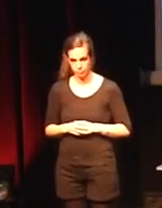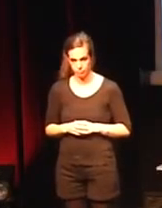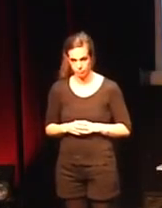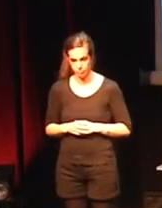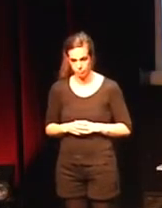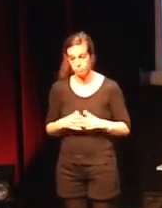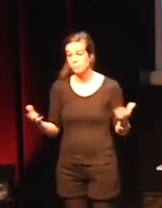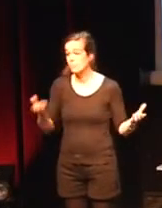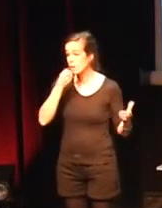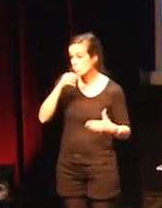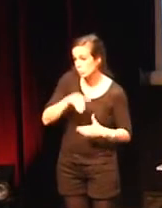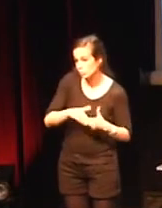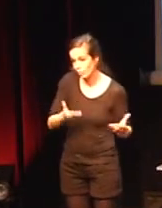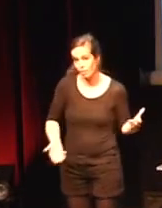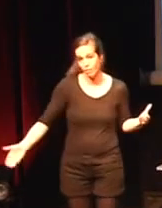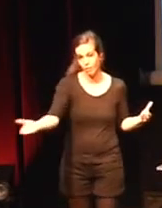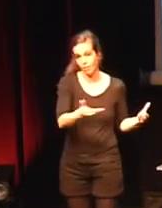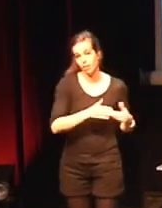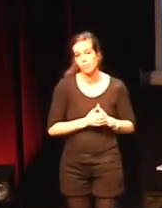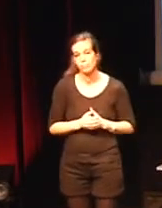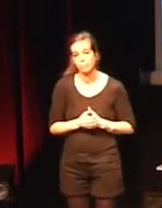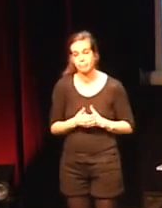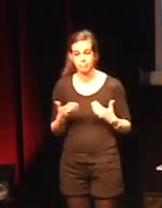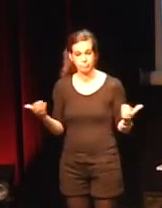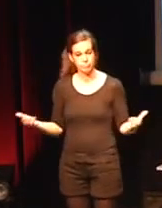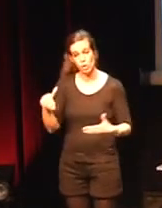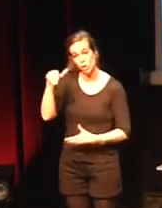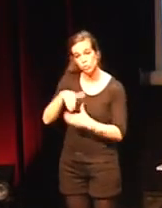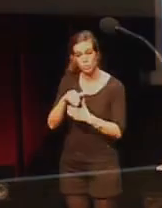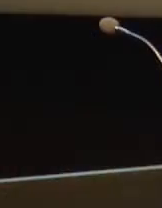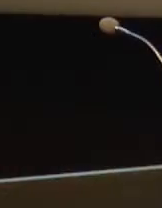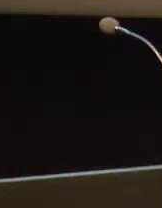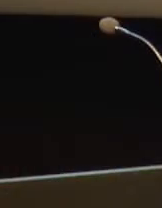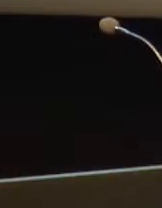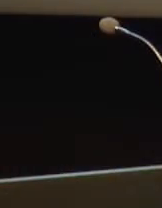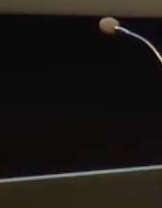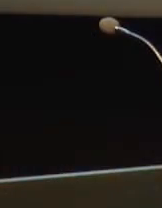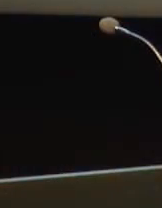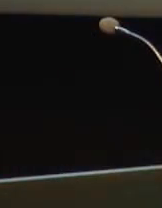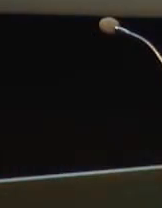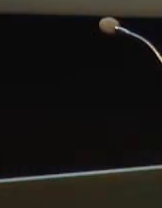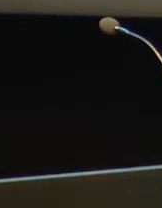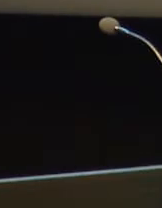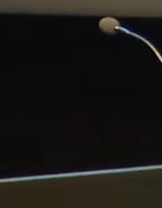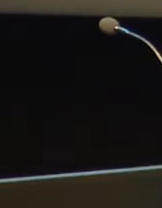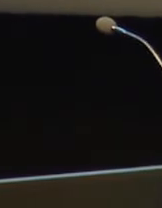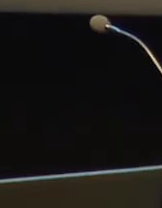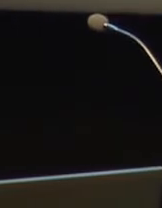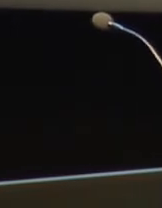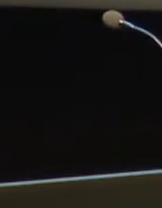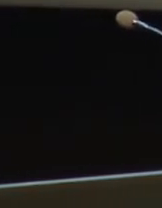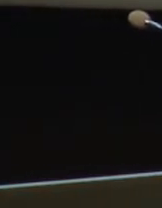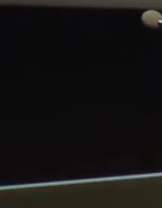bonsoir donc la conférence à laquelle vous allez assister ce soir va être traduite par deux interprètes